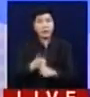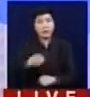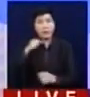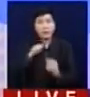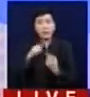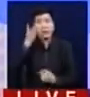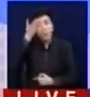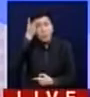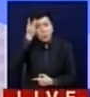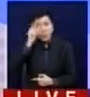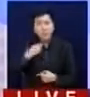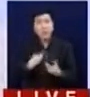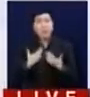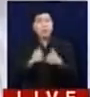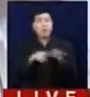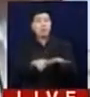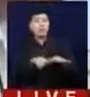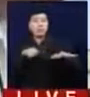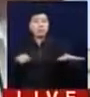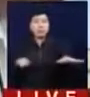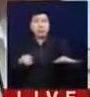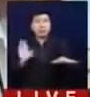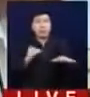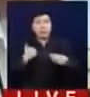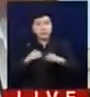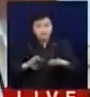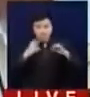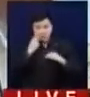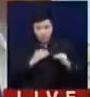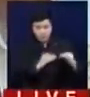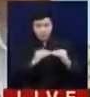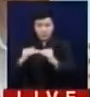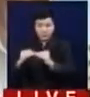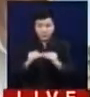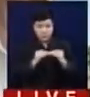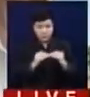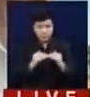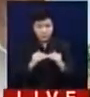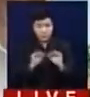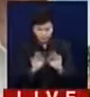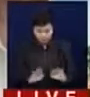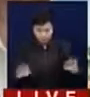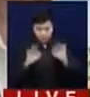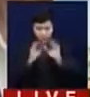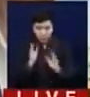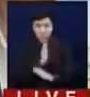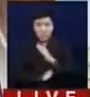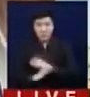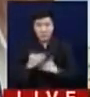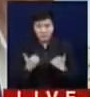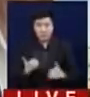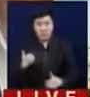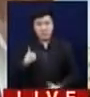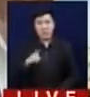ใต้แนวคิดไม่ทิ้งใครไว้ข้างหลัง รัฐบาลให้ความสำคัญต่อความเสมอภาคเท่าเทียมนะครับก็ผู้พิการในประเทศไทยมีอยู่ล้าน800,000 คน